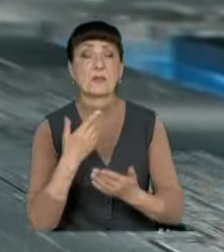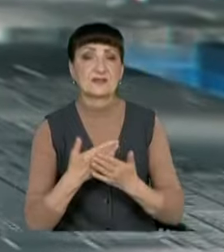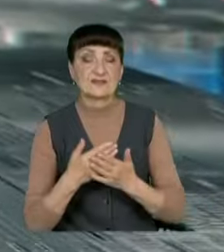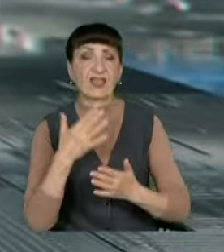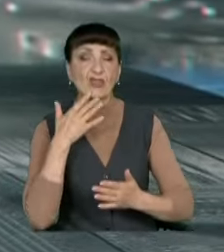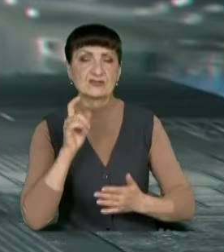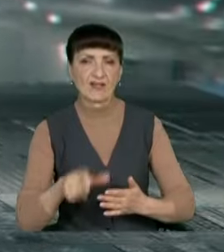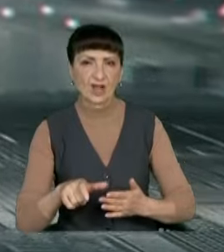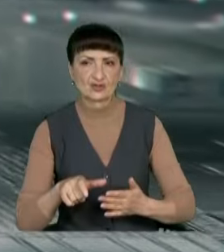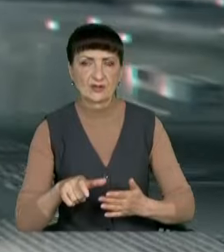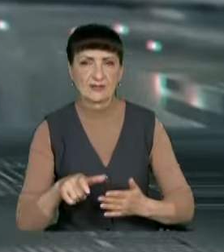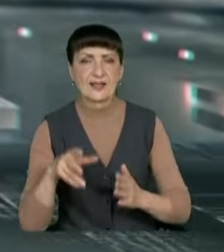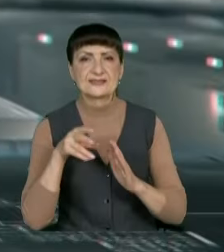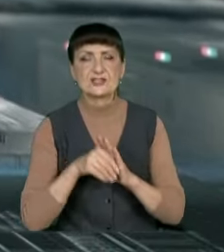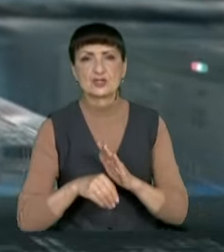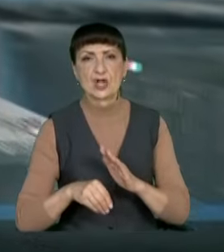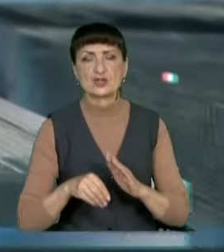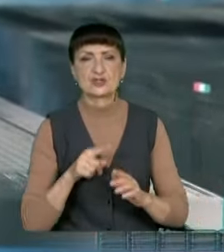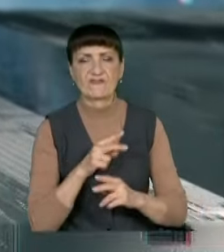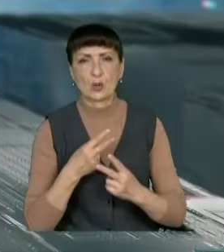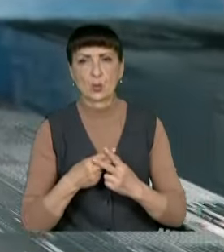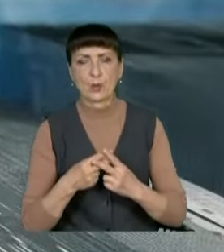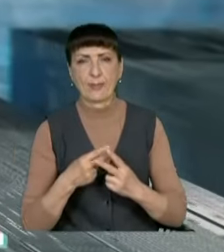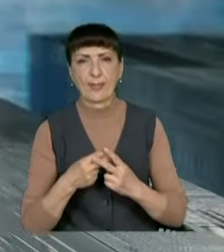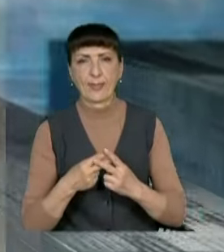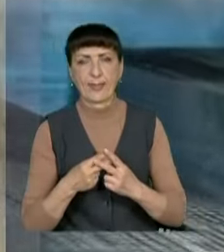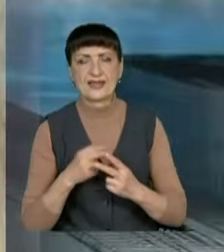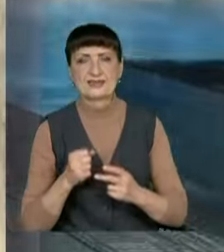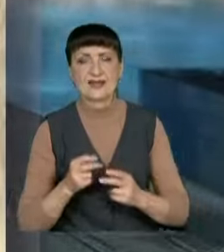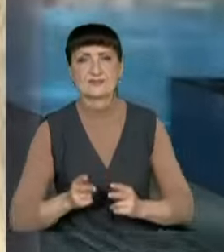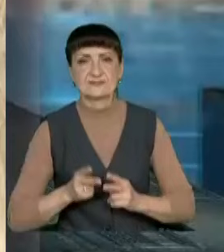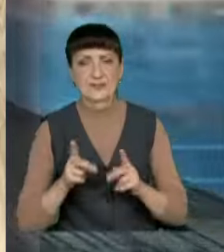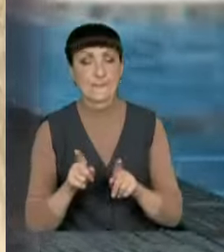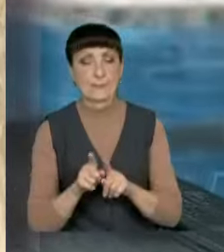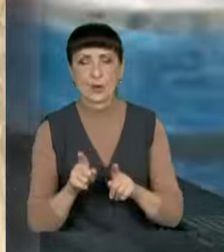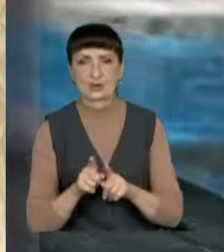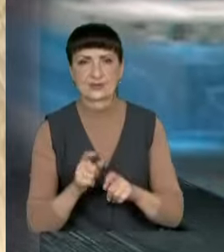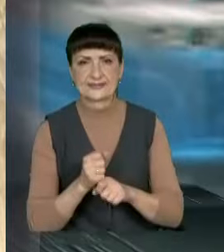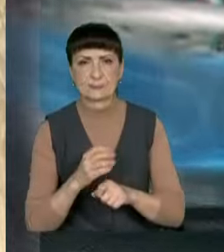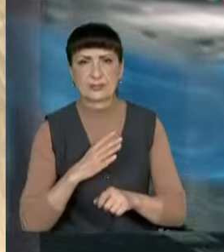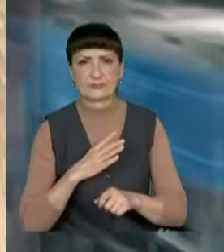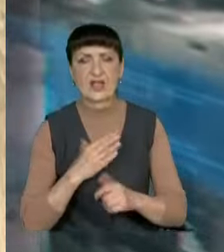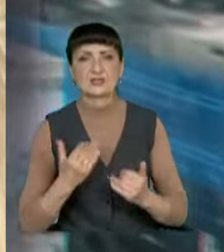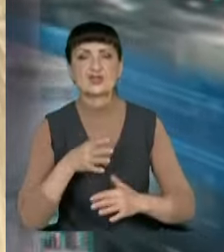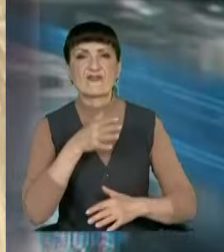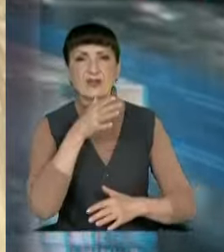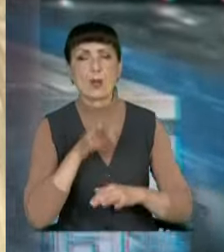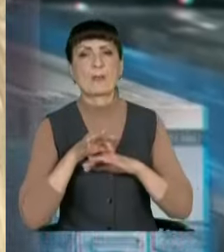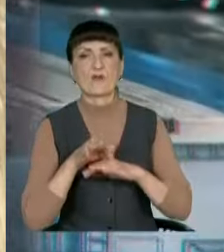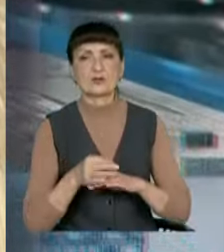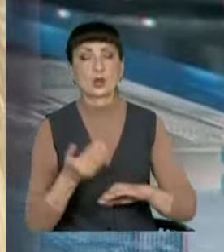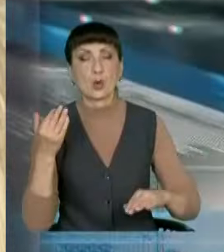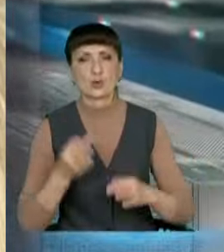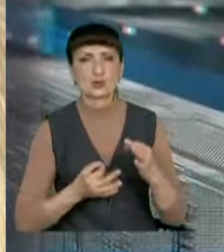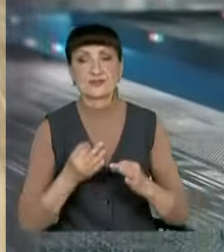иностранный гражданин, содержащийся в исправительном учреждении за совершение аналогичного преступления. В настоящее время проводится